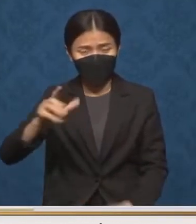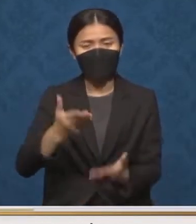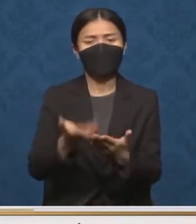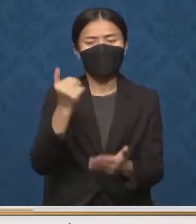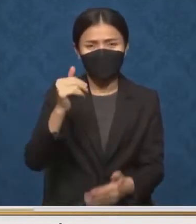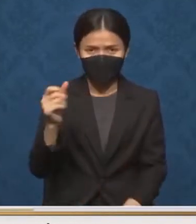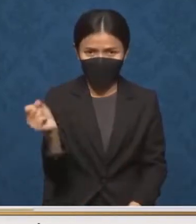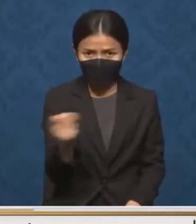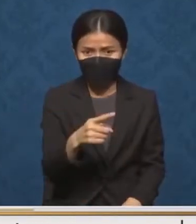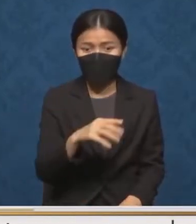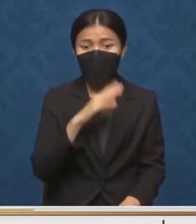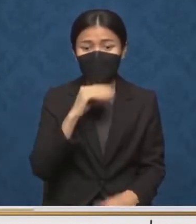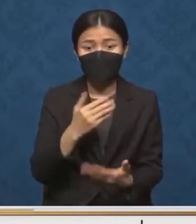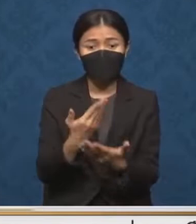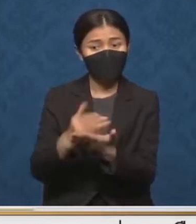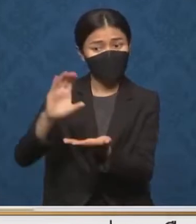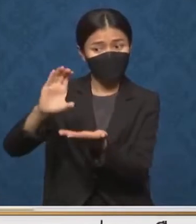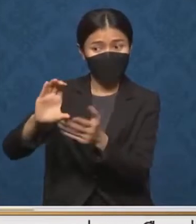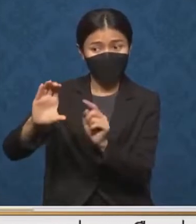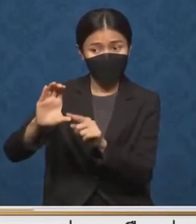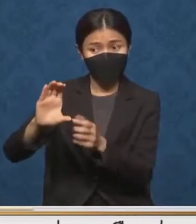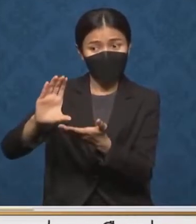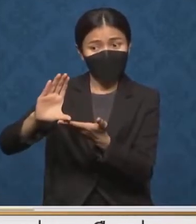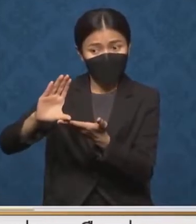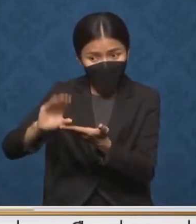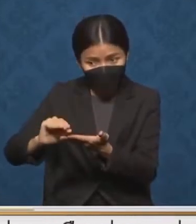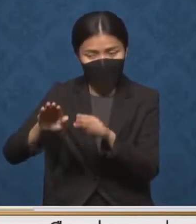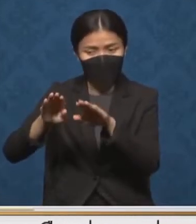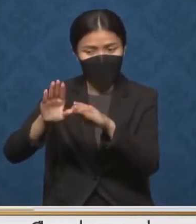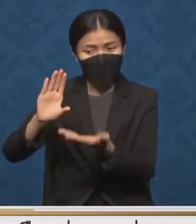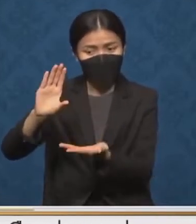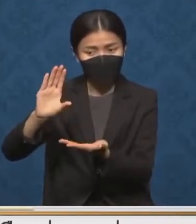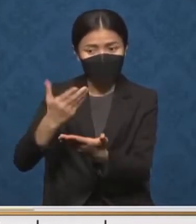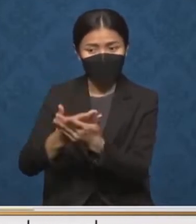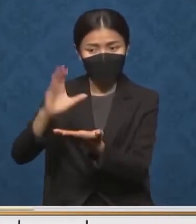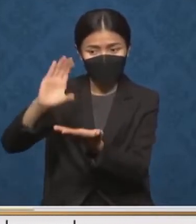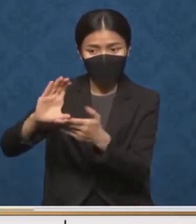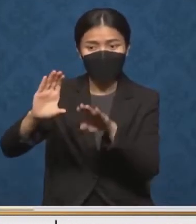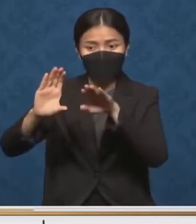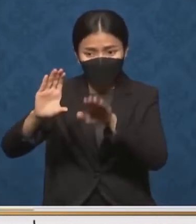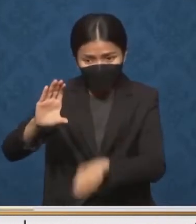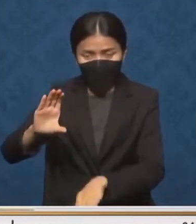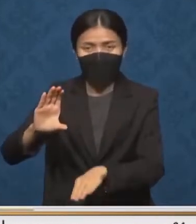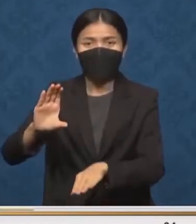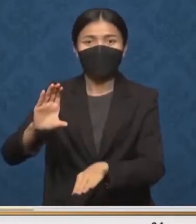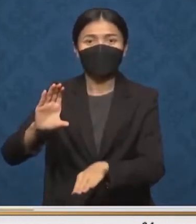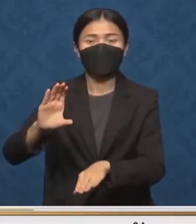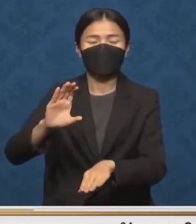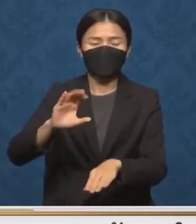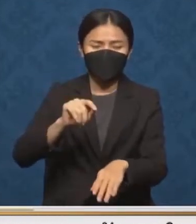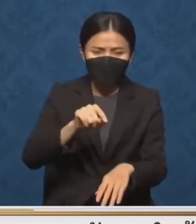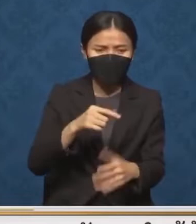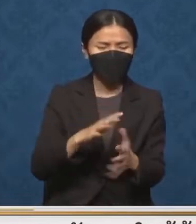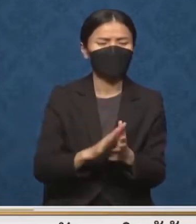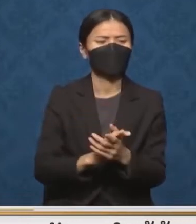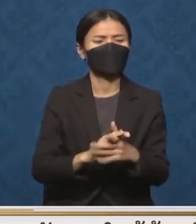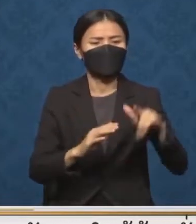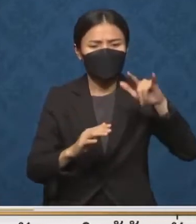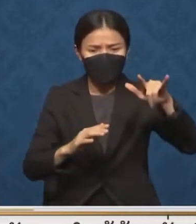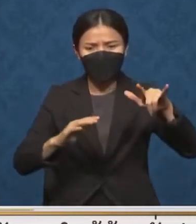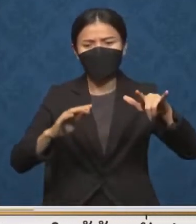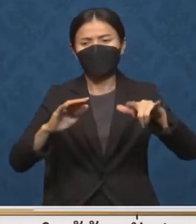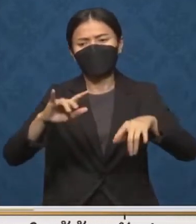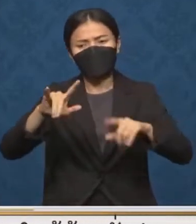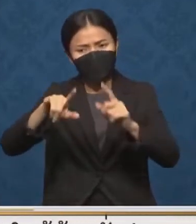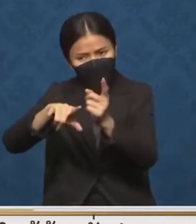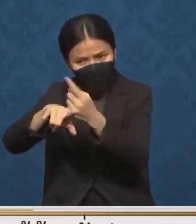ากถกปัดรถลงไปจะไมทำใหหน่วยงาน หผู้รผชอบในรายการนี้ลดคุภาพการซ่มมำลุง หรือลดระดับความปลอด